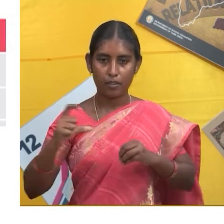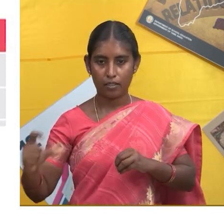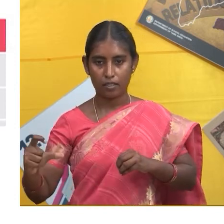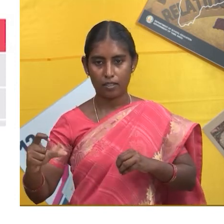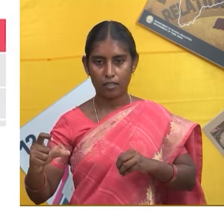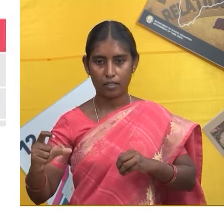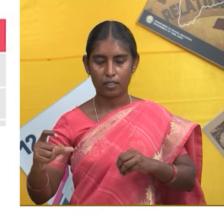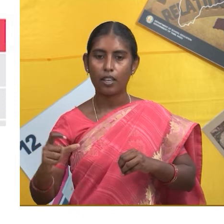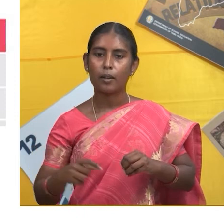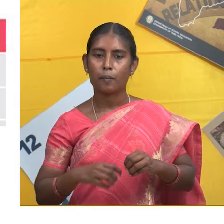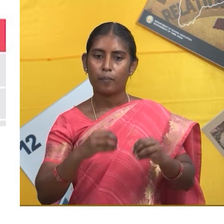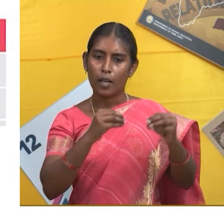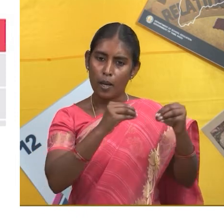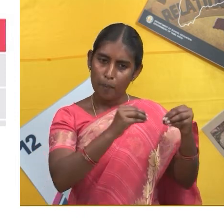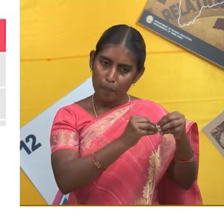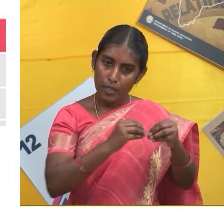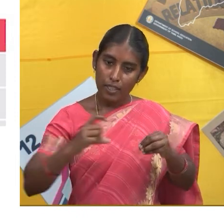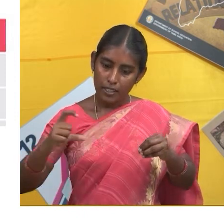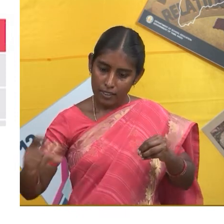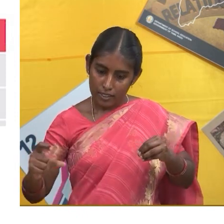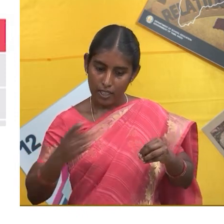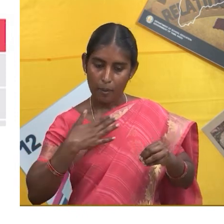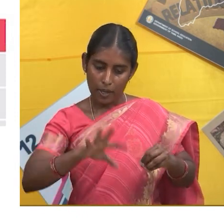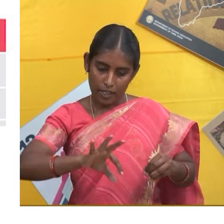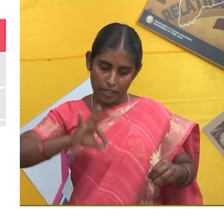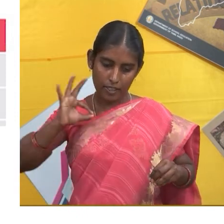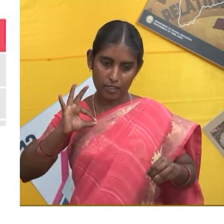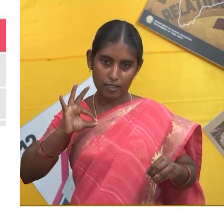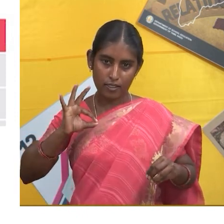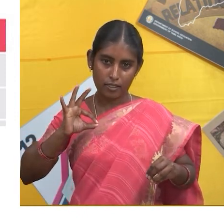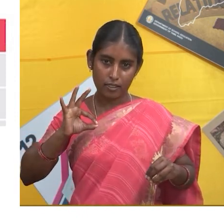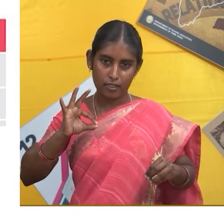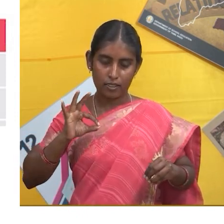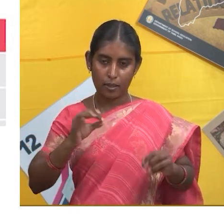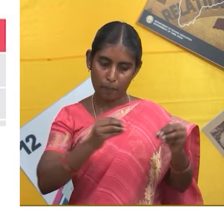தகளில்தேன் நன்ன mutation அகு